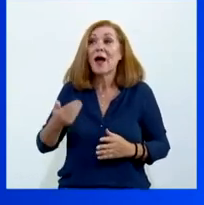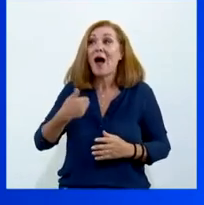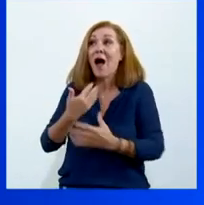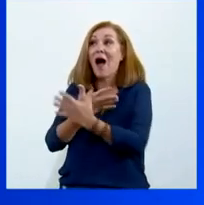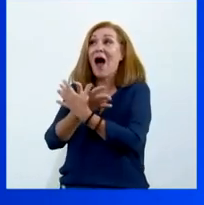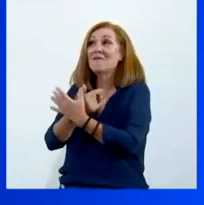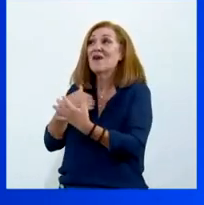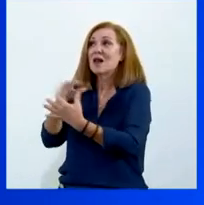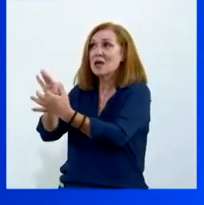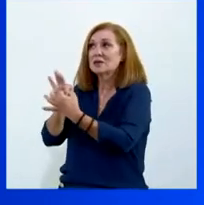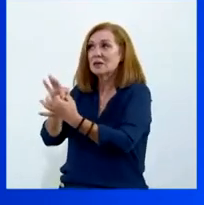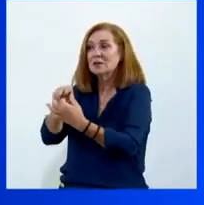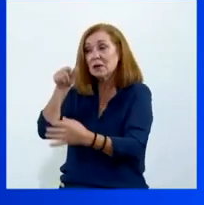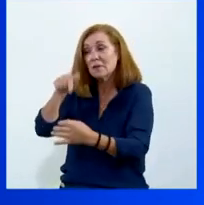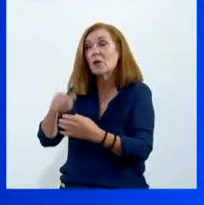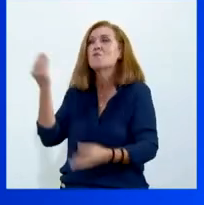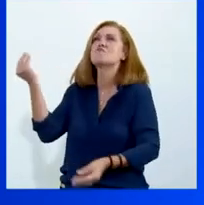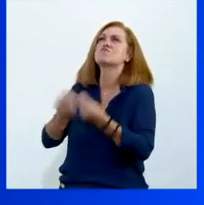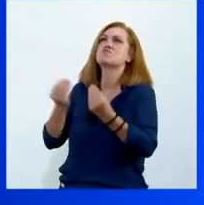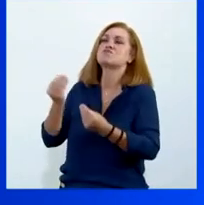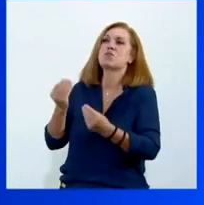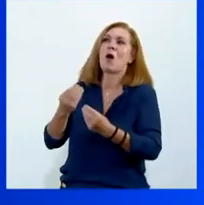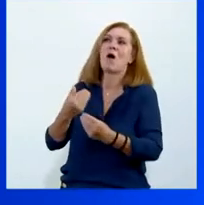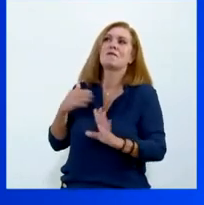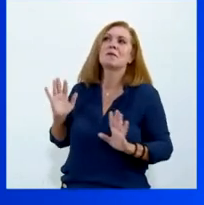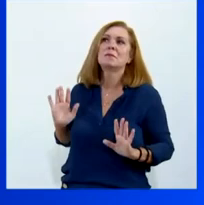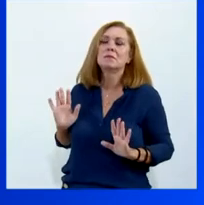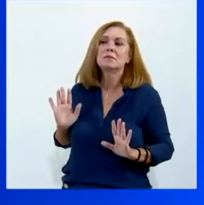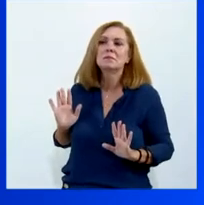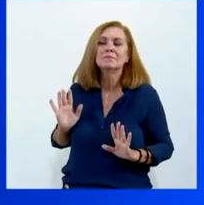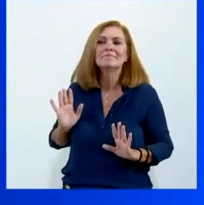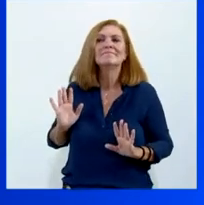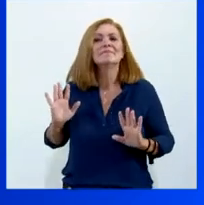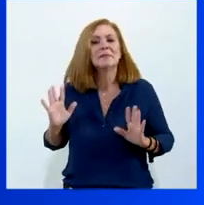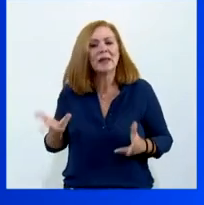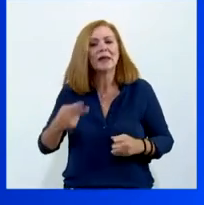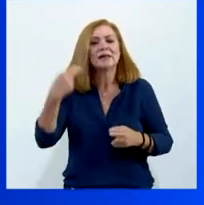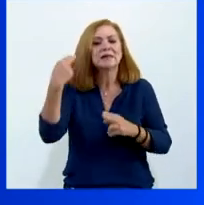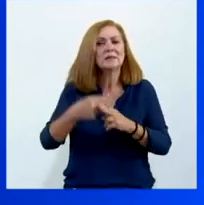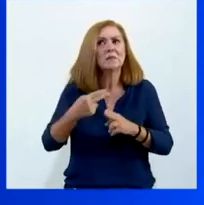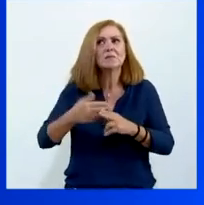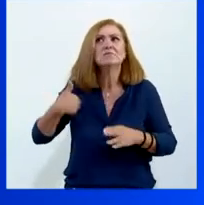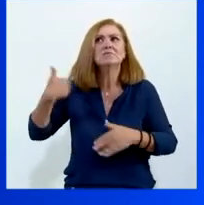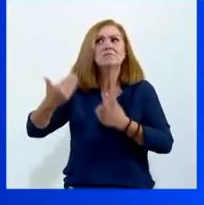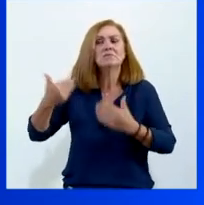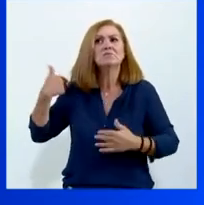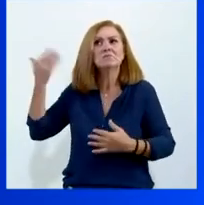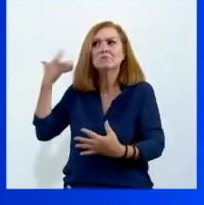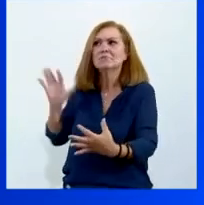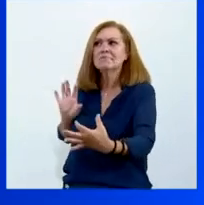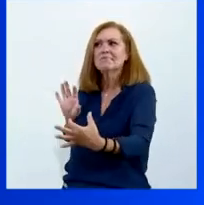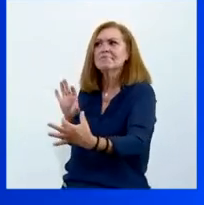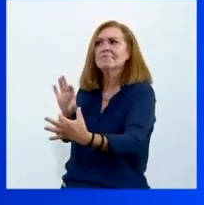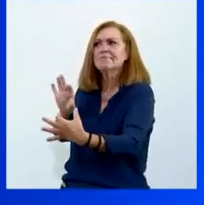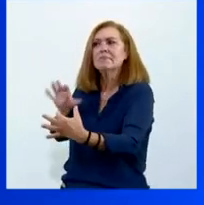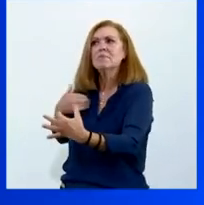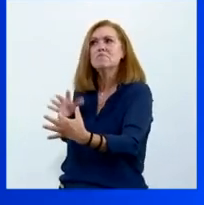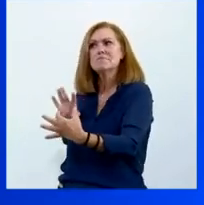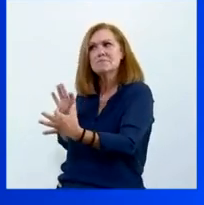Αλβανία και σε μεγάλο βαθμό ανατρέπει και τη σημαντική πρόοδο την οποία είχαμε πετύχει την